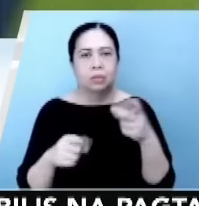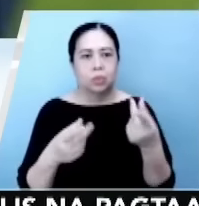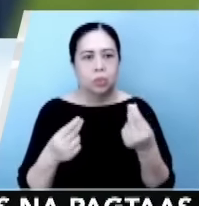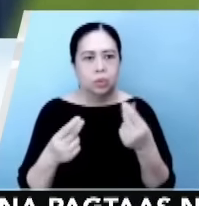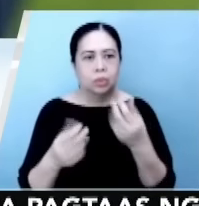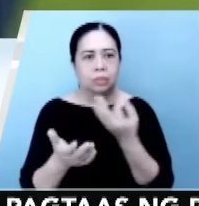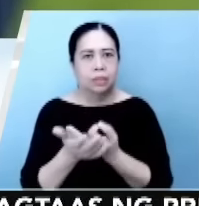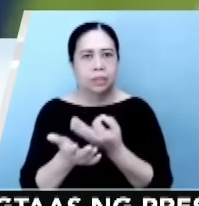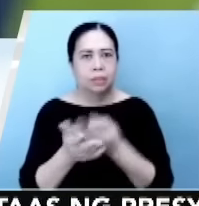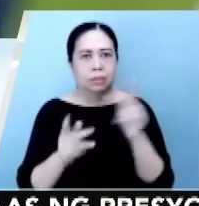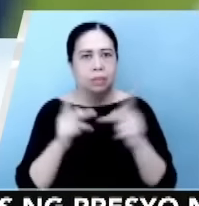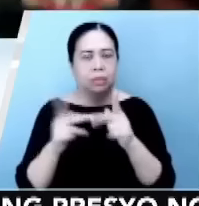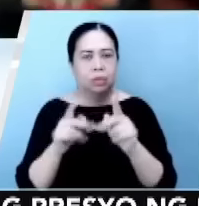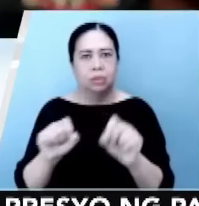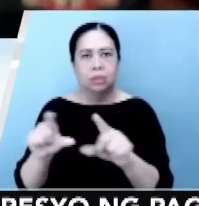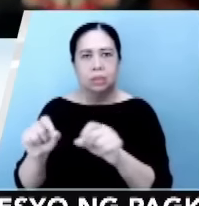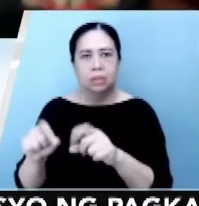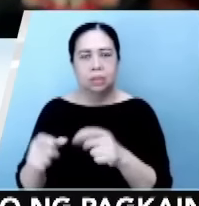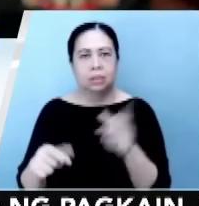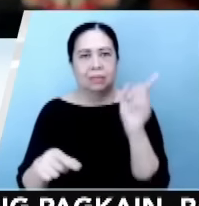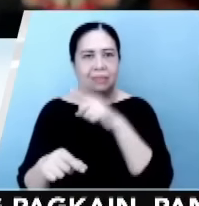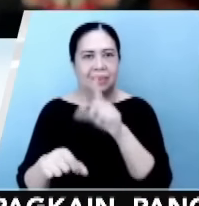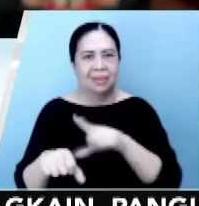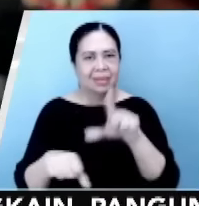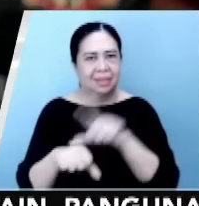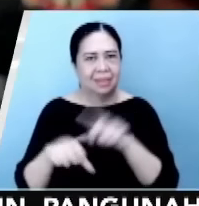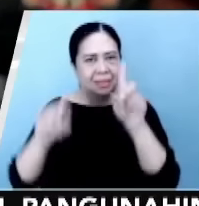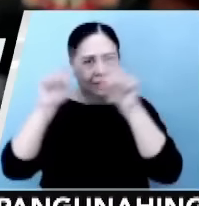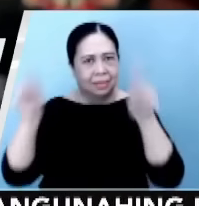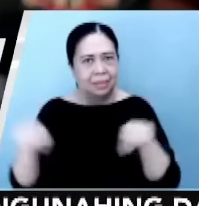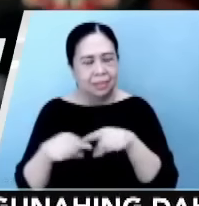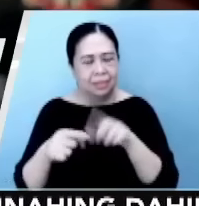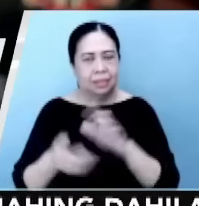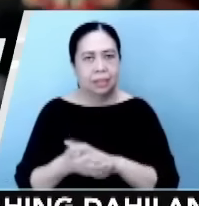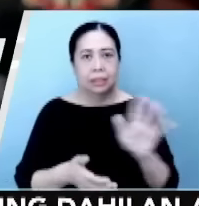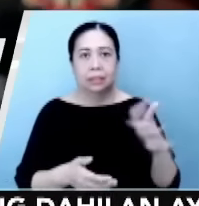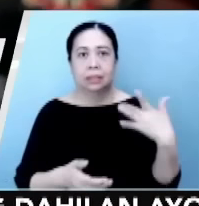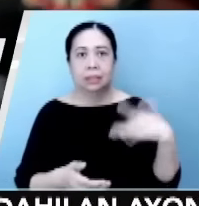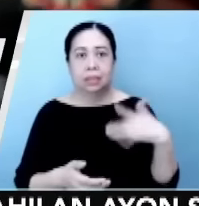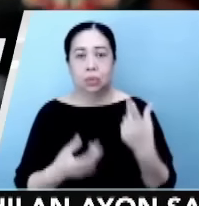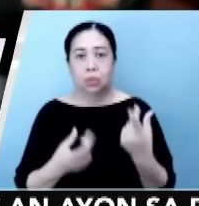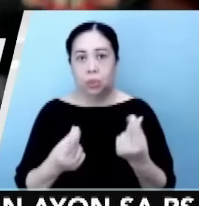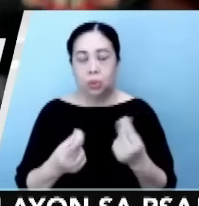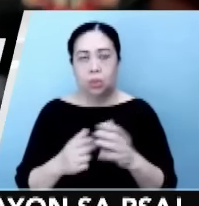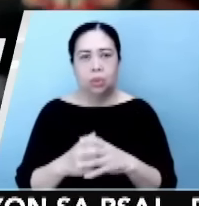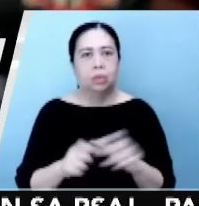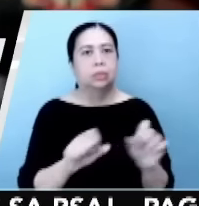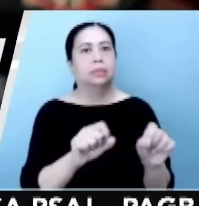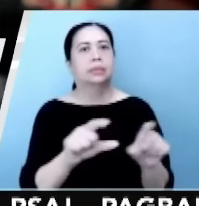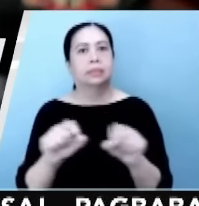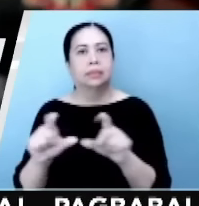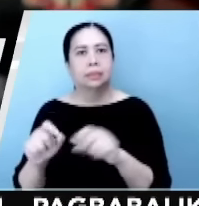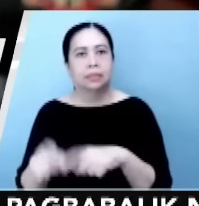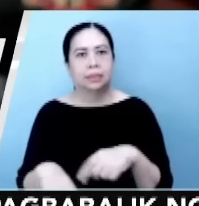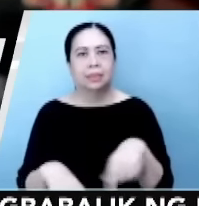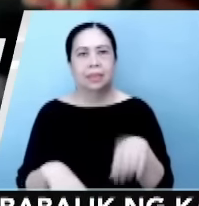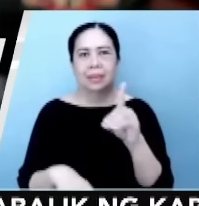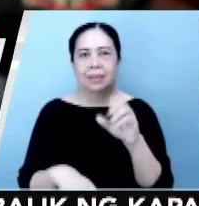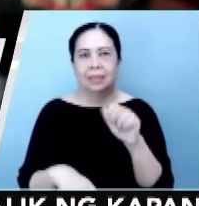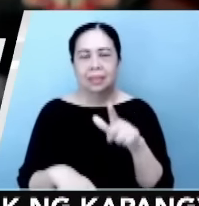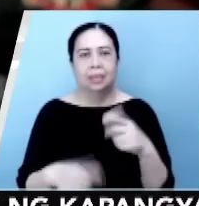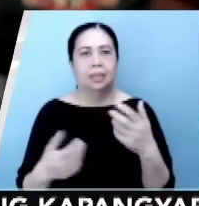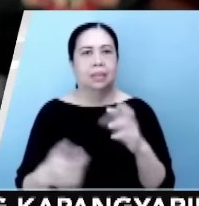taong binentahan nila ng mga lupa. Ang modus operandi po nila is nagbebenta po, nagdi-deal ng real estate